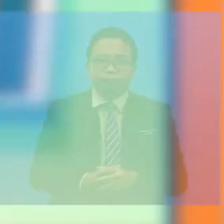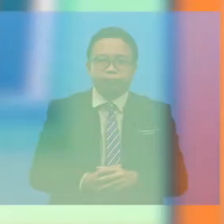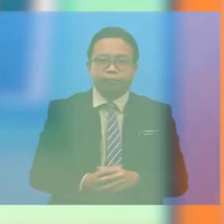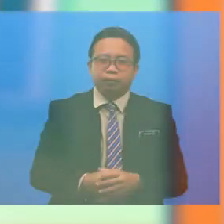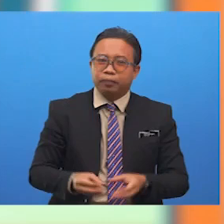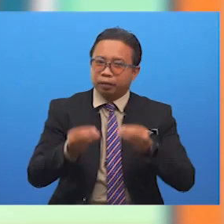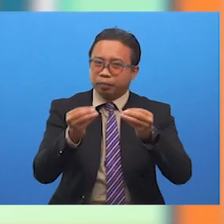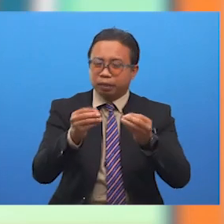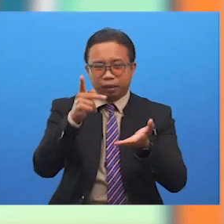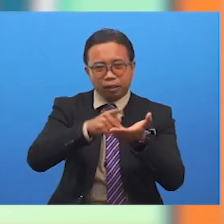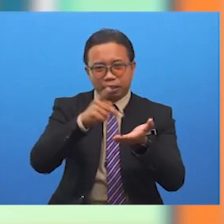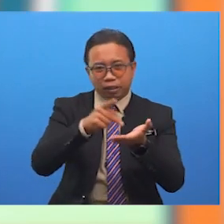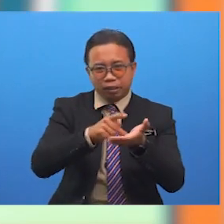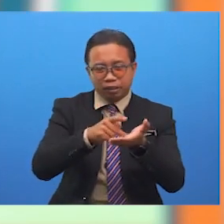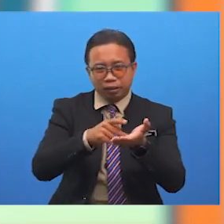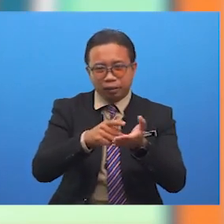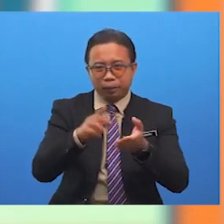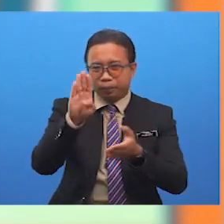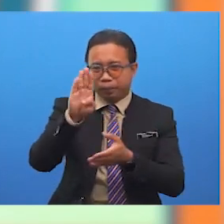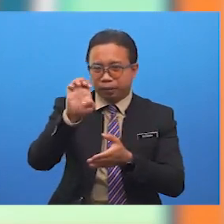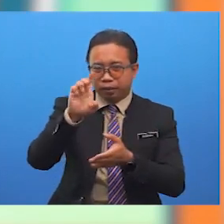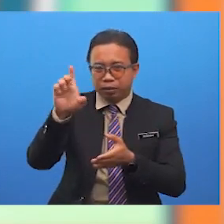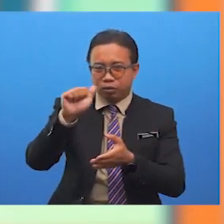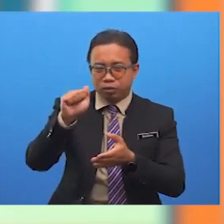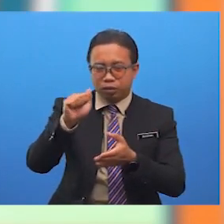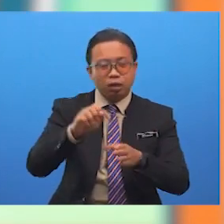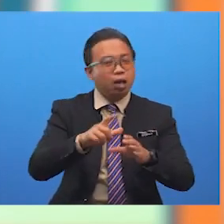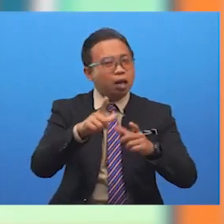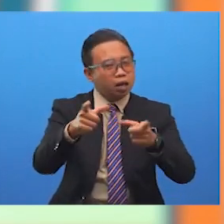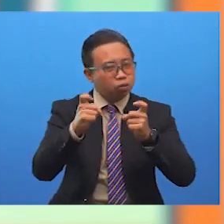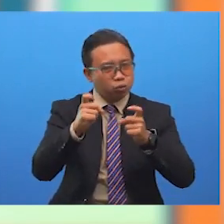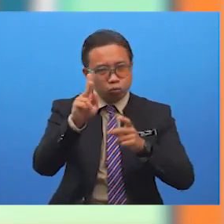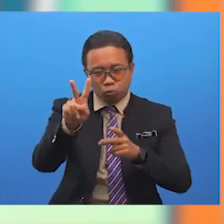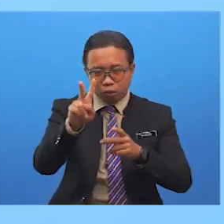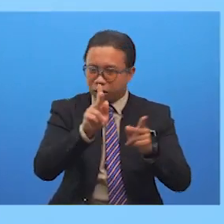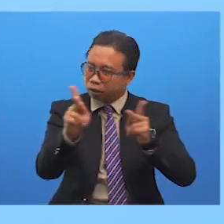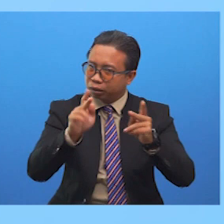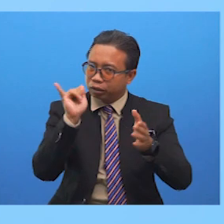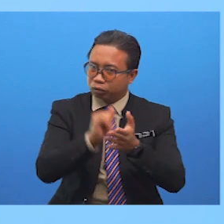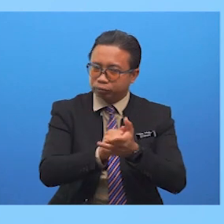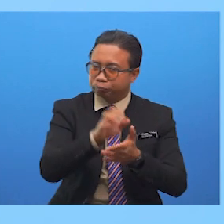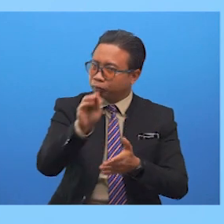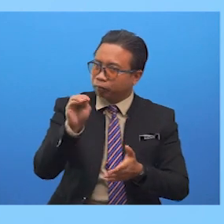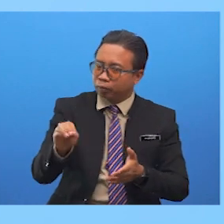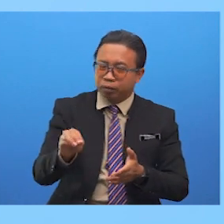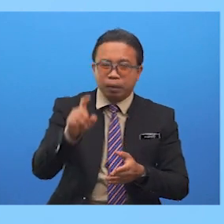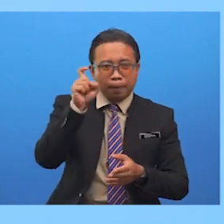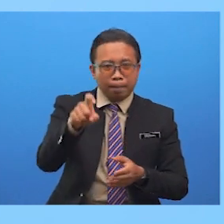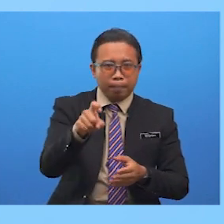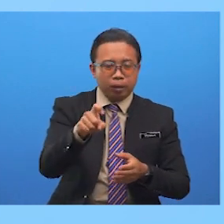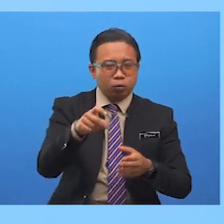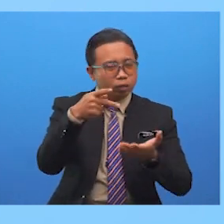bagi menghitung bezel laju kedua dua kendaraan tersebut murid-murid perlu menghitung